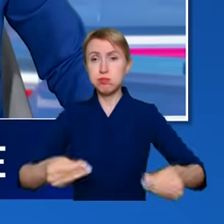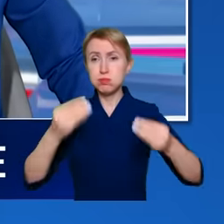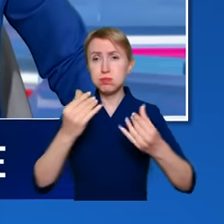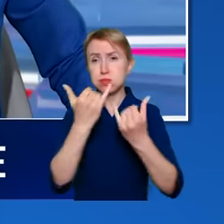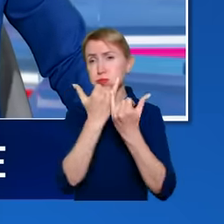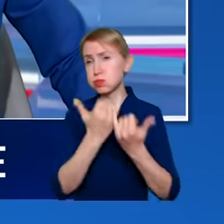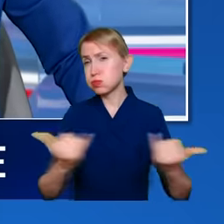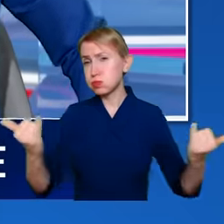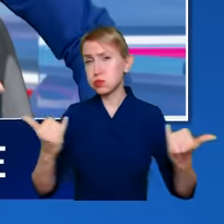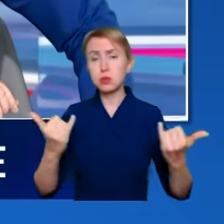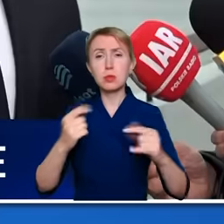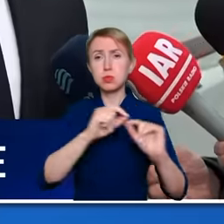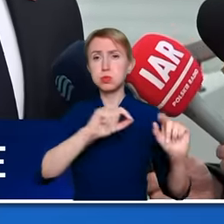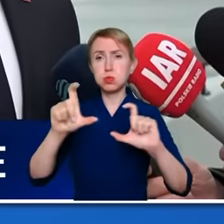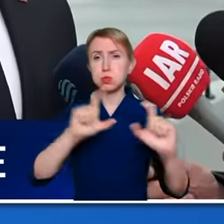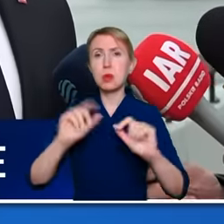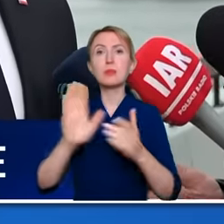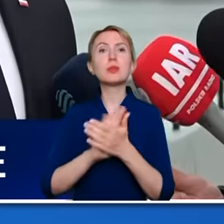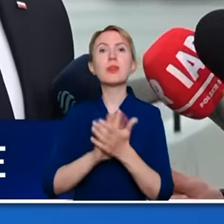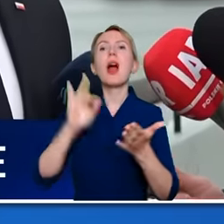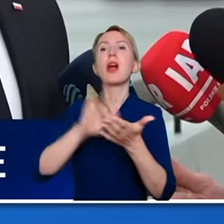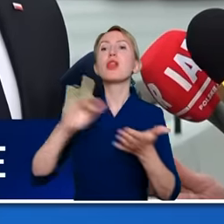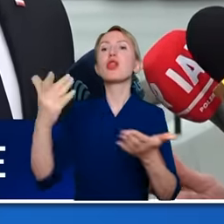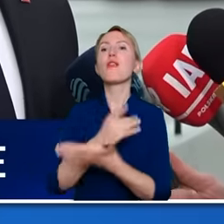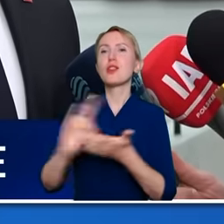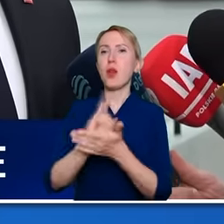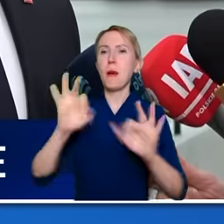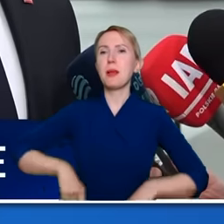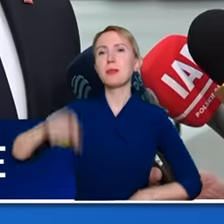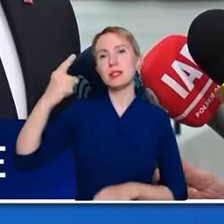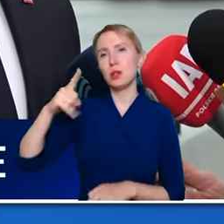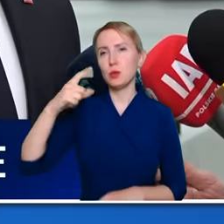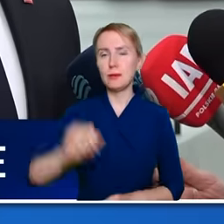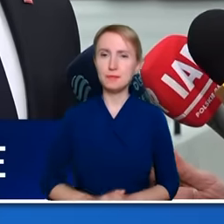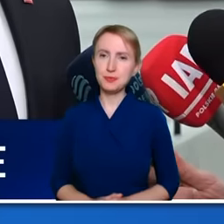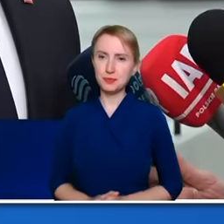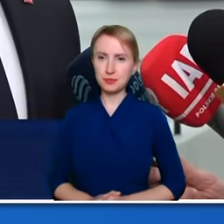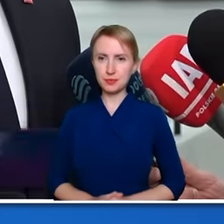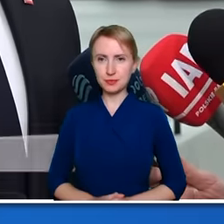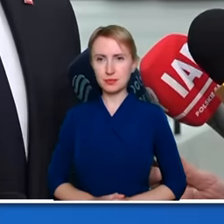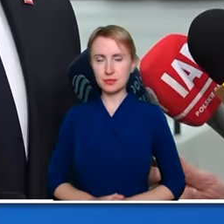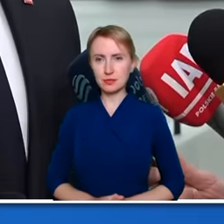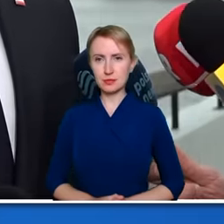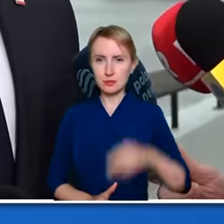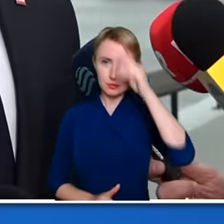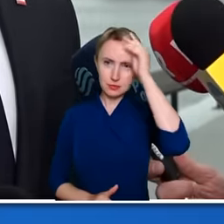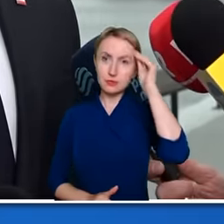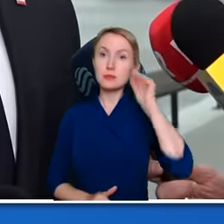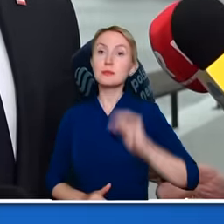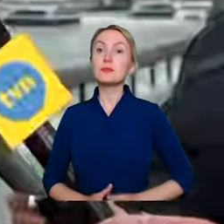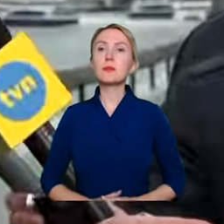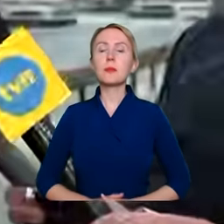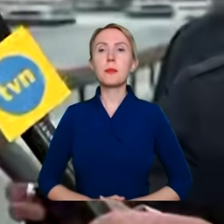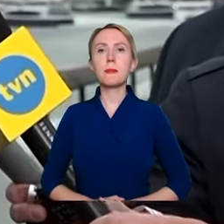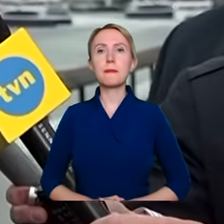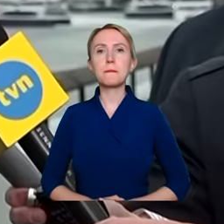przeróżne wzrosty. Przepraszam, przenosimy się do Nowego Jorku. Pan prezydent Andrzej Duda. Pod siedzibą Organizacji Narodów